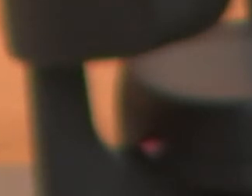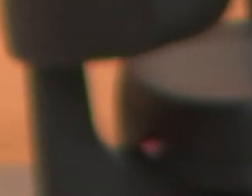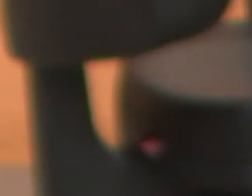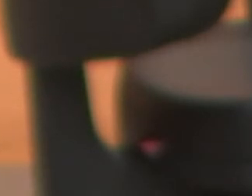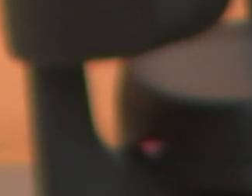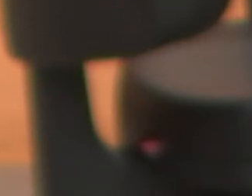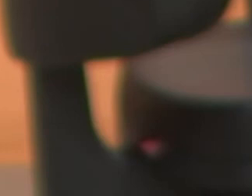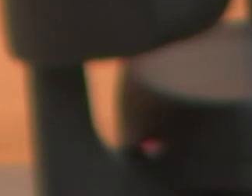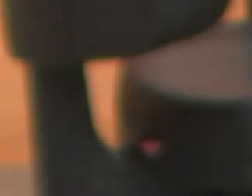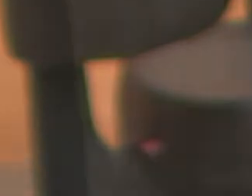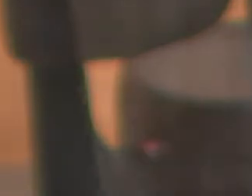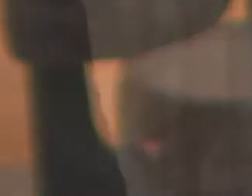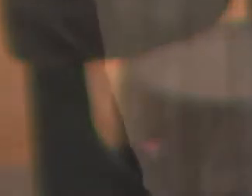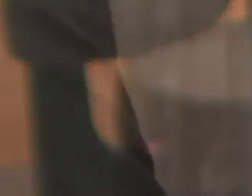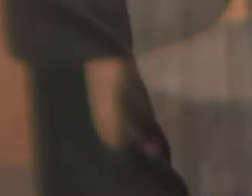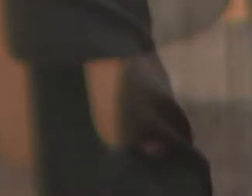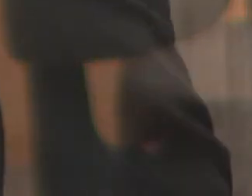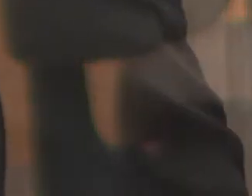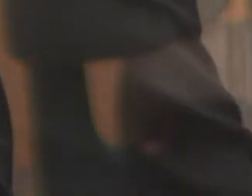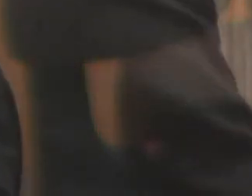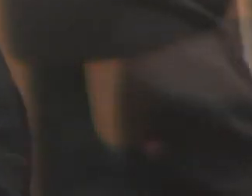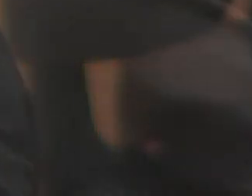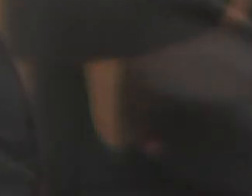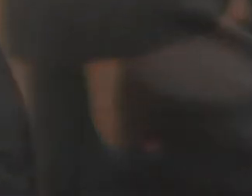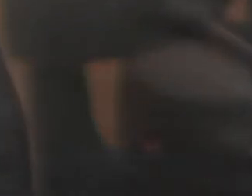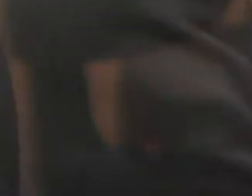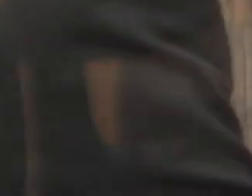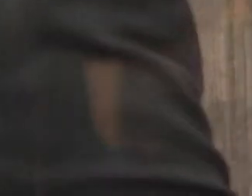bene assai,